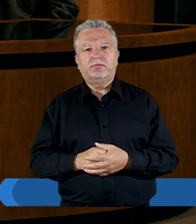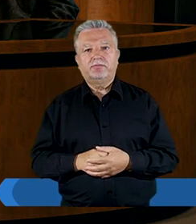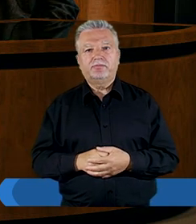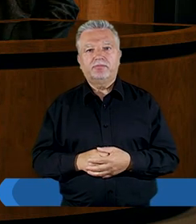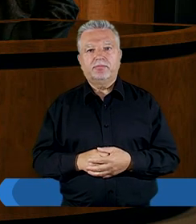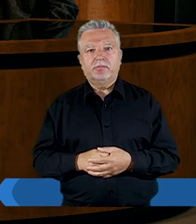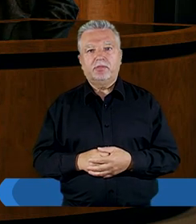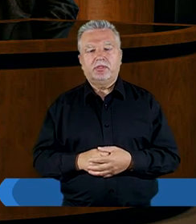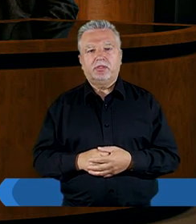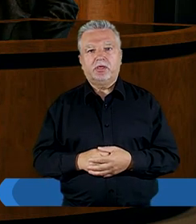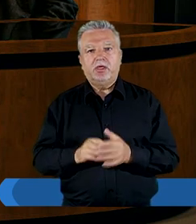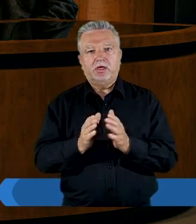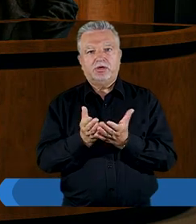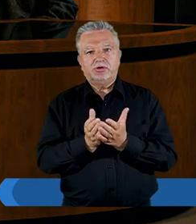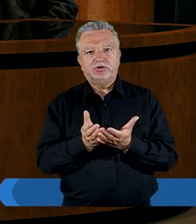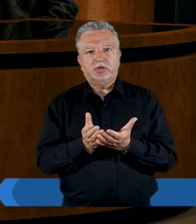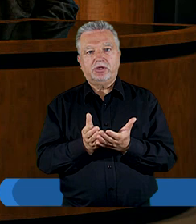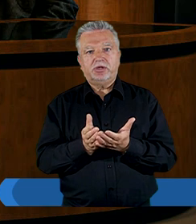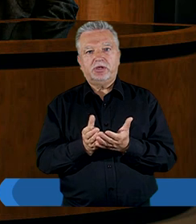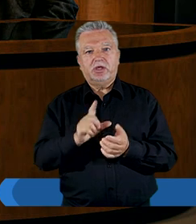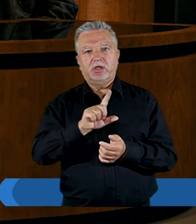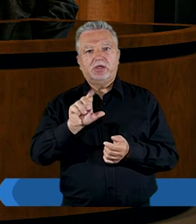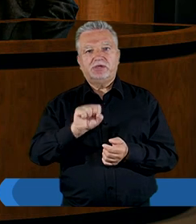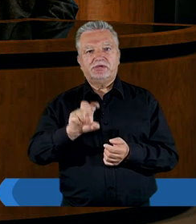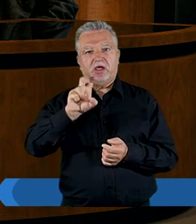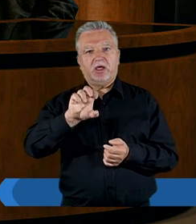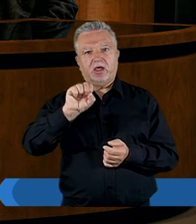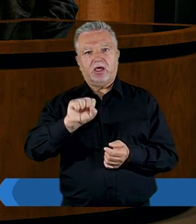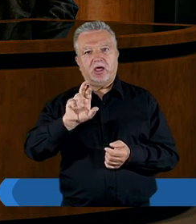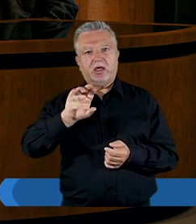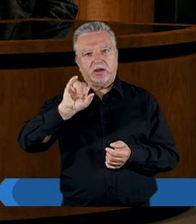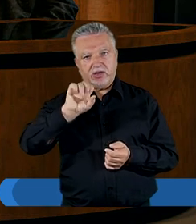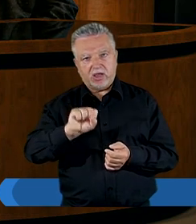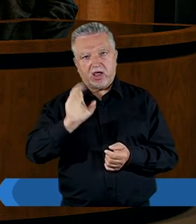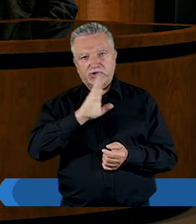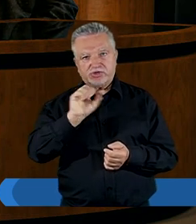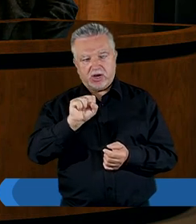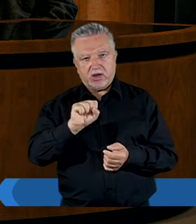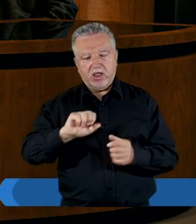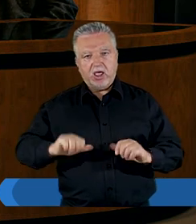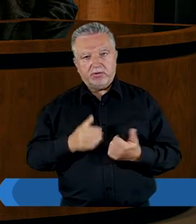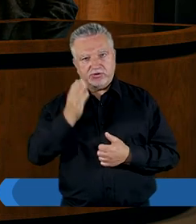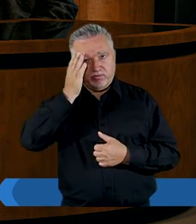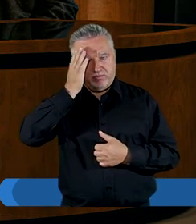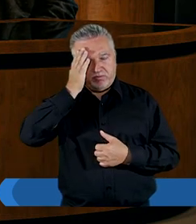następnie z Księgi Zachariasza, żebyśmy poznali